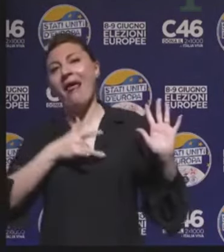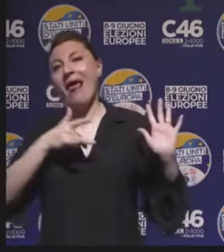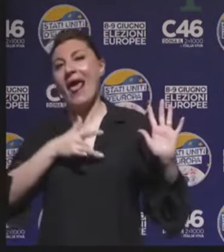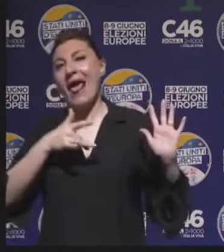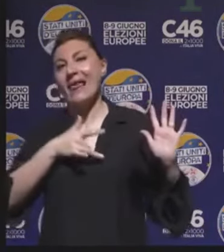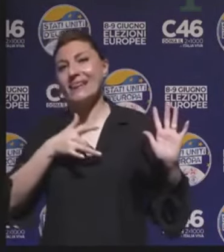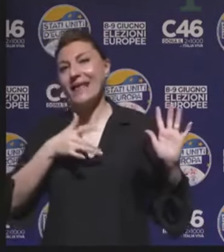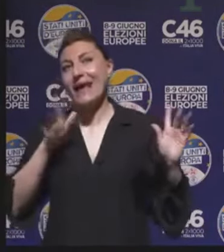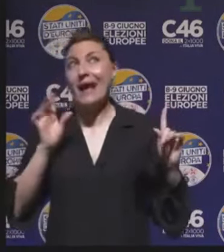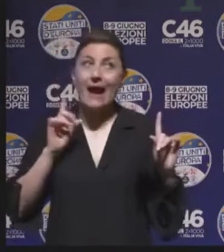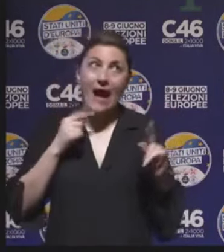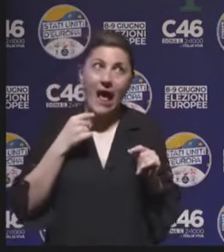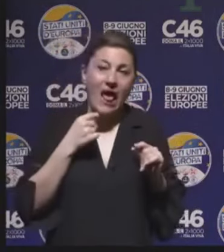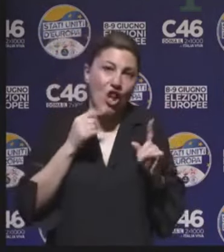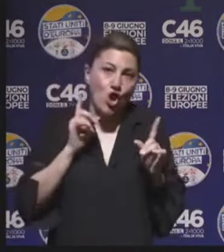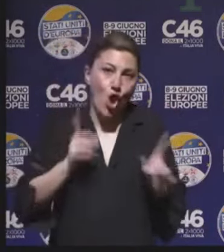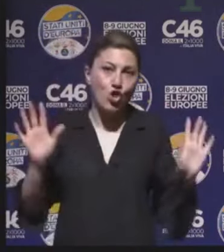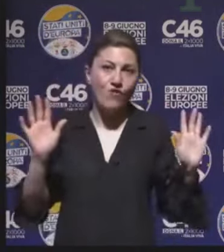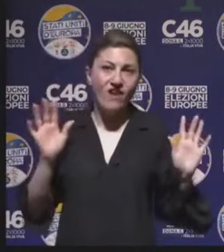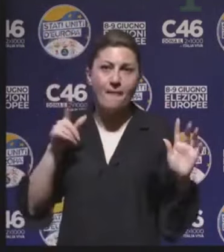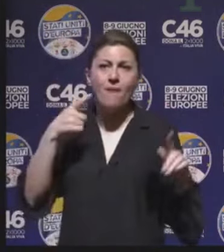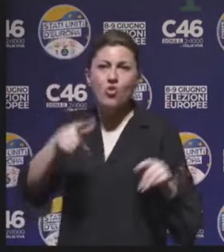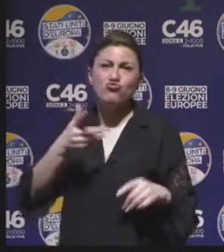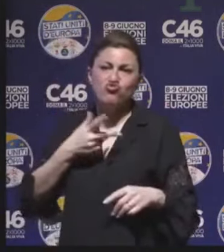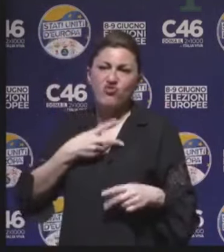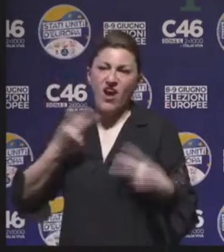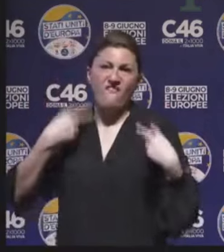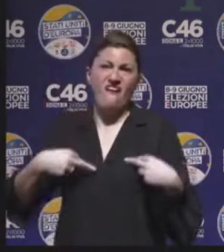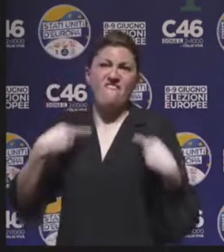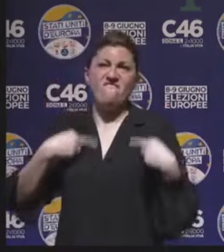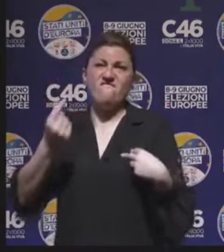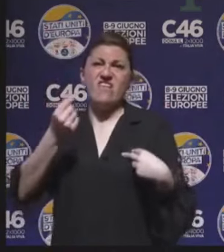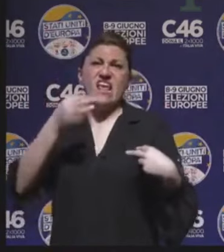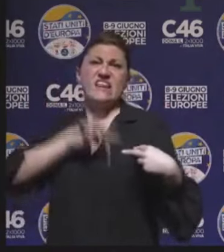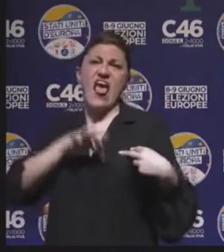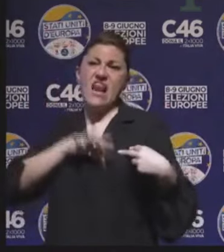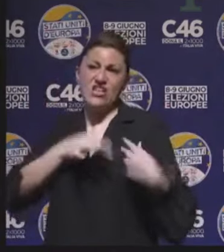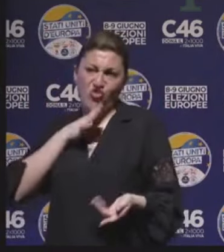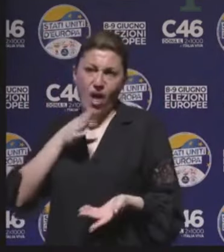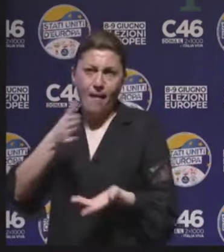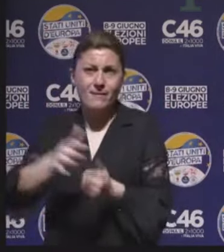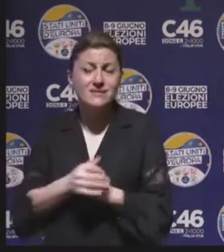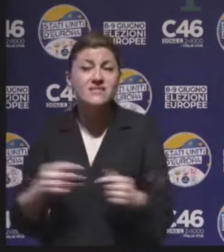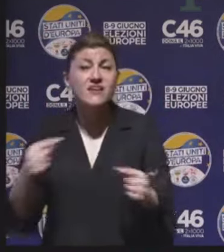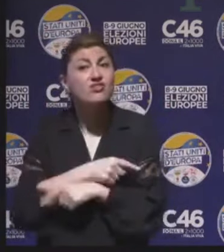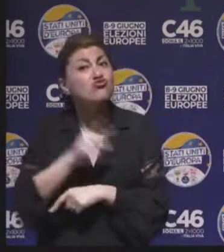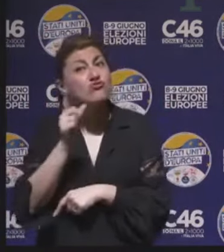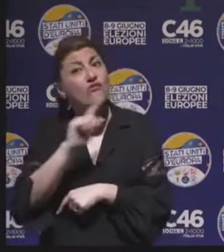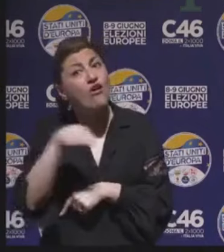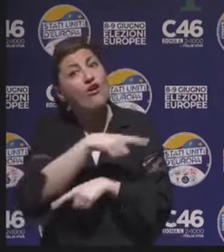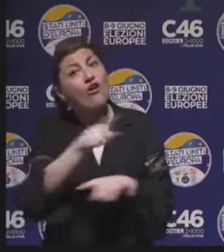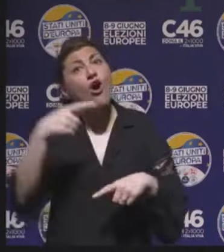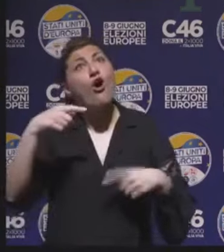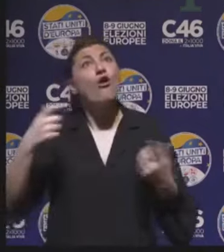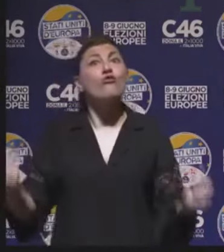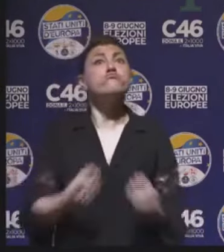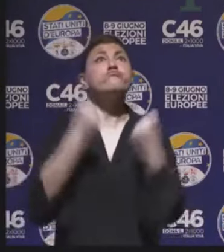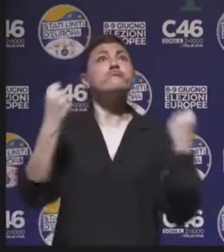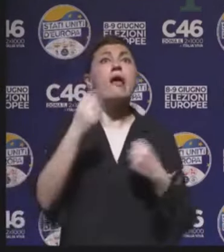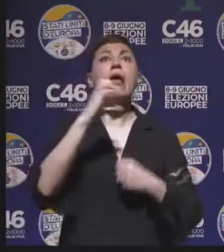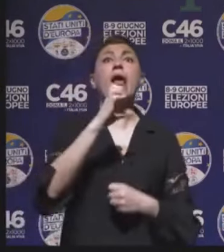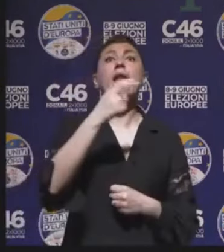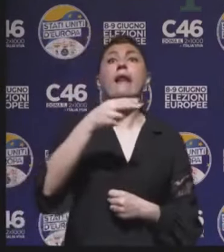tenga il vitalizio basta e avanza No loro rilanciano il knel Così come per ogni decreto che viene portato in